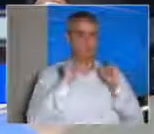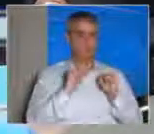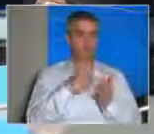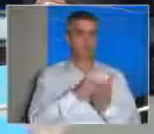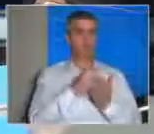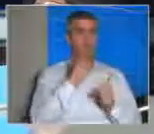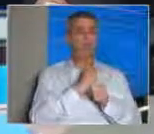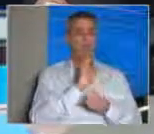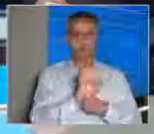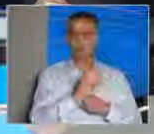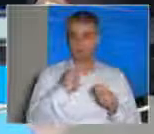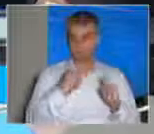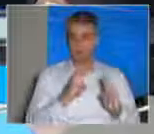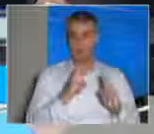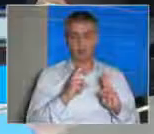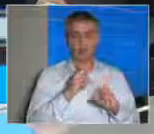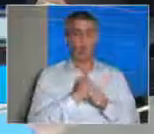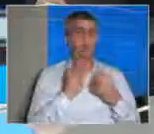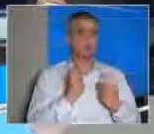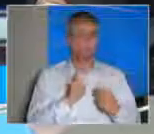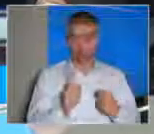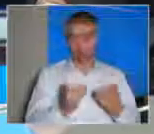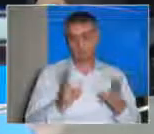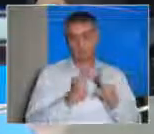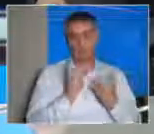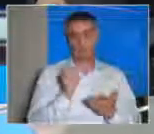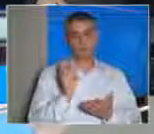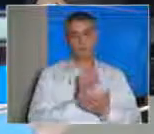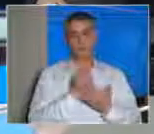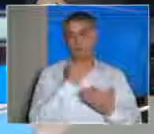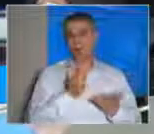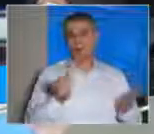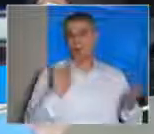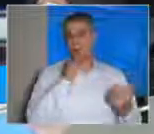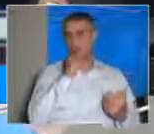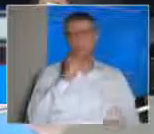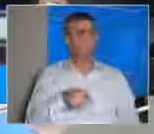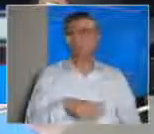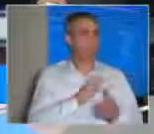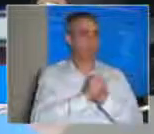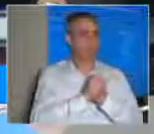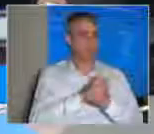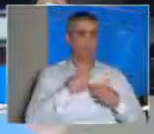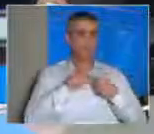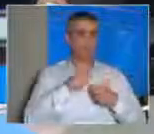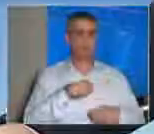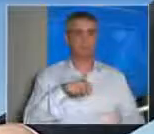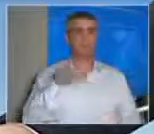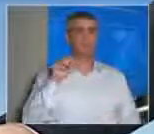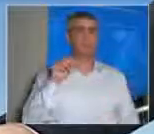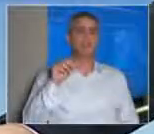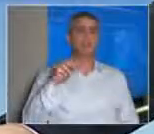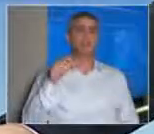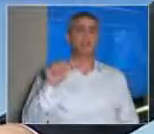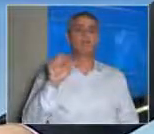להמשיך את עבודתו, אני מקווה שהטובה, אם הוא לא, זה הציבור צריך לבוא ולהגיד, אני רוצה שהוא לא יהיה. שלום לחבר הכנסת אופיר סופר, מייחוד מפלגות